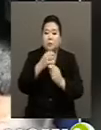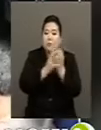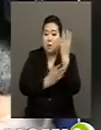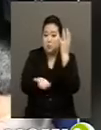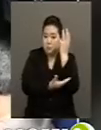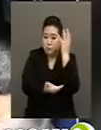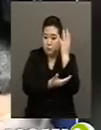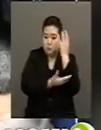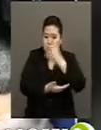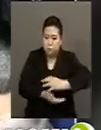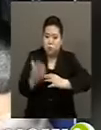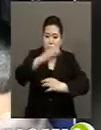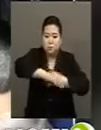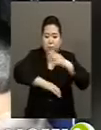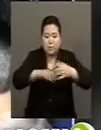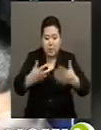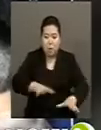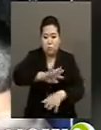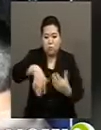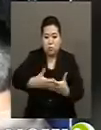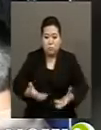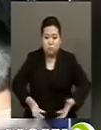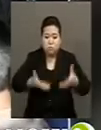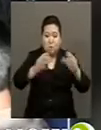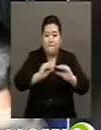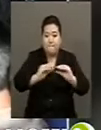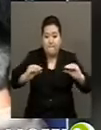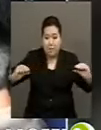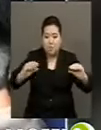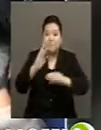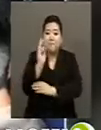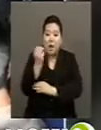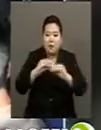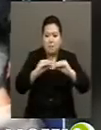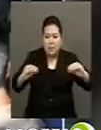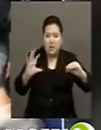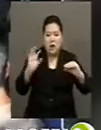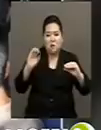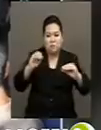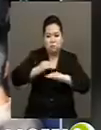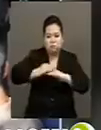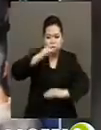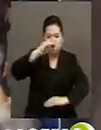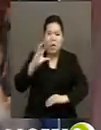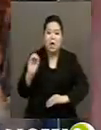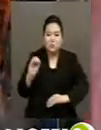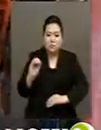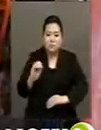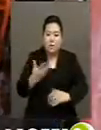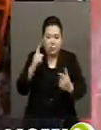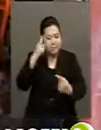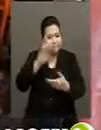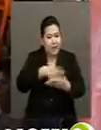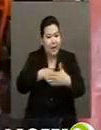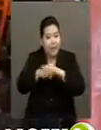บทั้งหมดให้กระบวนการรอบที่ผ่านมาส่งไป50แผ่นแล้วกำลังจะหลบหนีแต่พอได้รับโทรศัพท์บอกว่าให้ตัดอีกเนี่ยนะฮะ